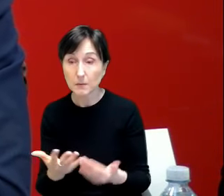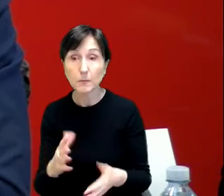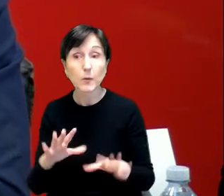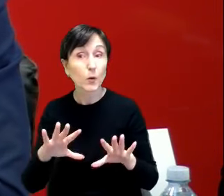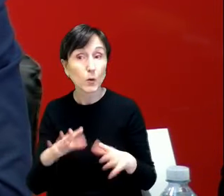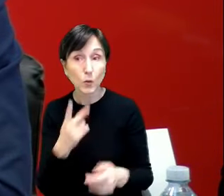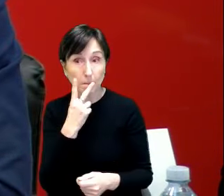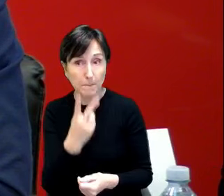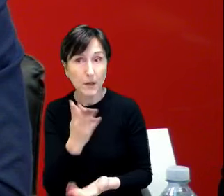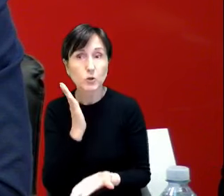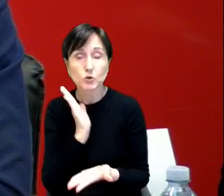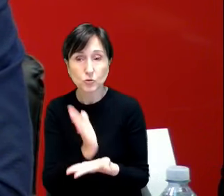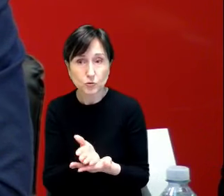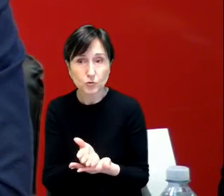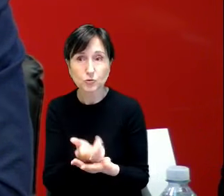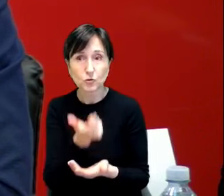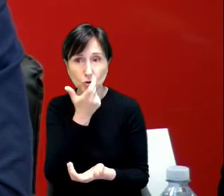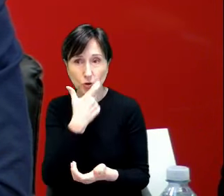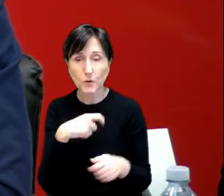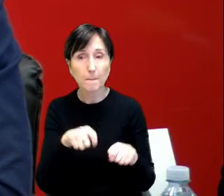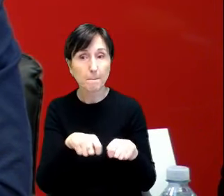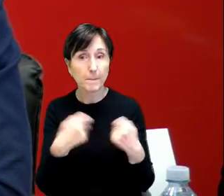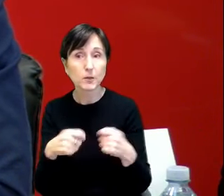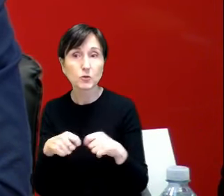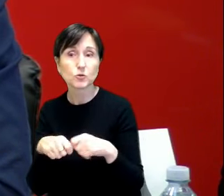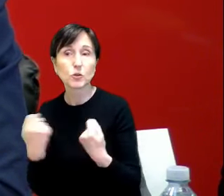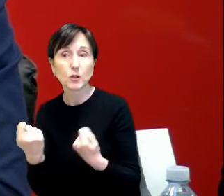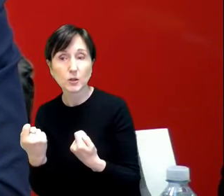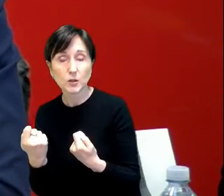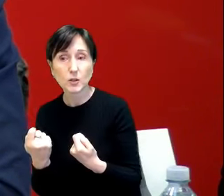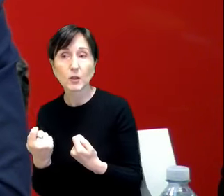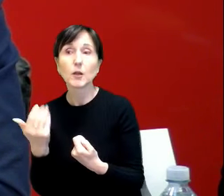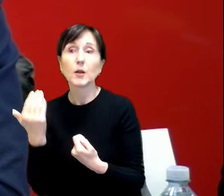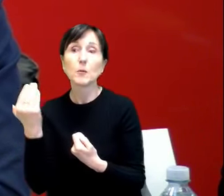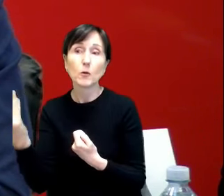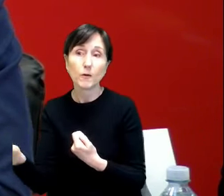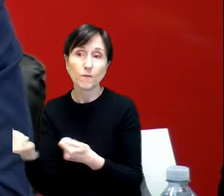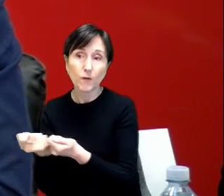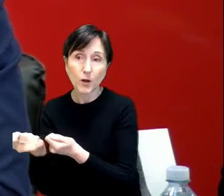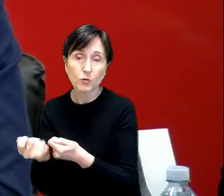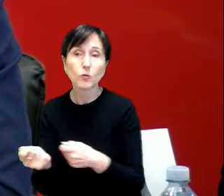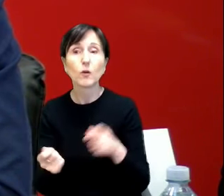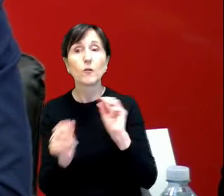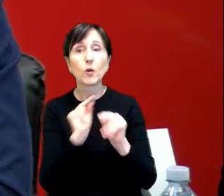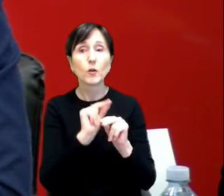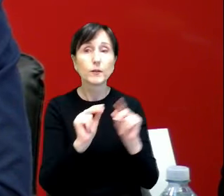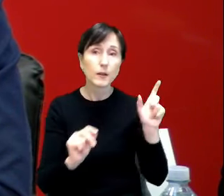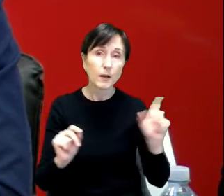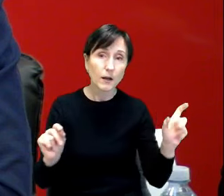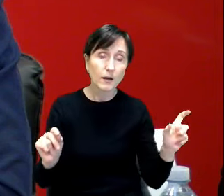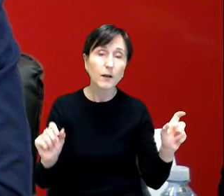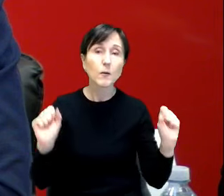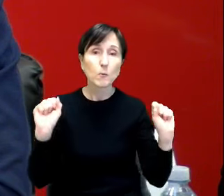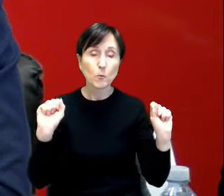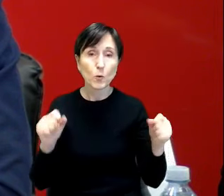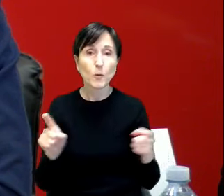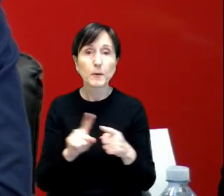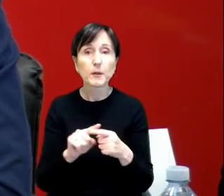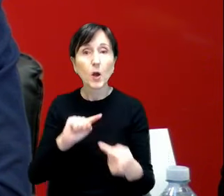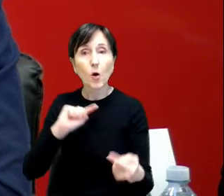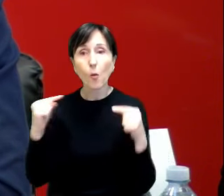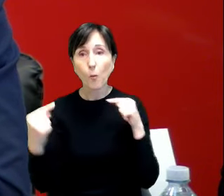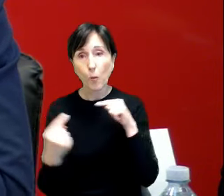rimtų žeidimo ar iš vienos ar iš kitos pusės mes pasiruošę kartu ir su opozicija šį klausimą toliau